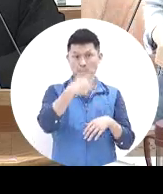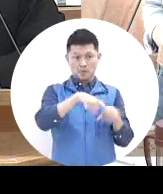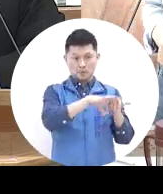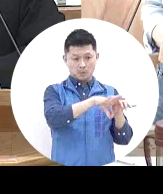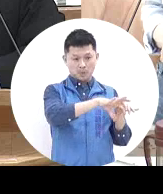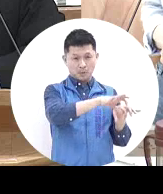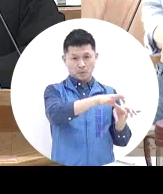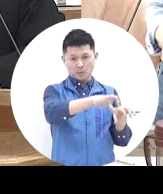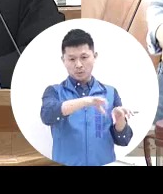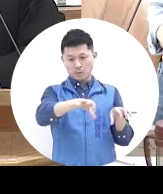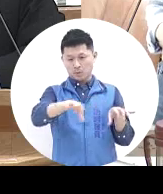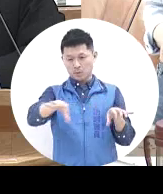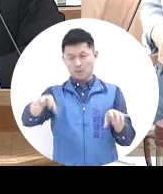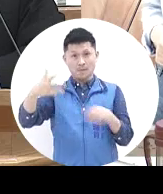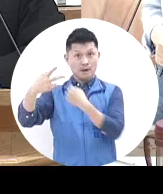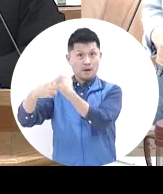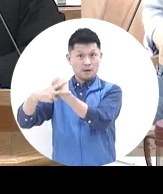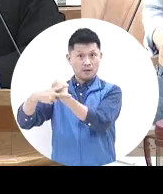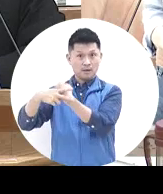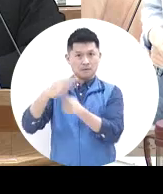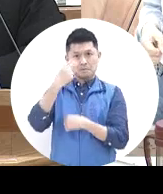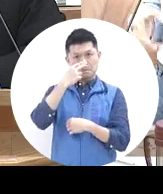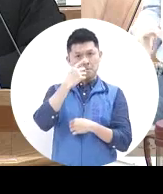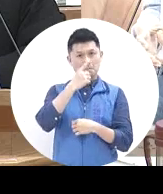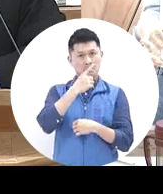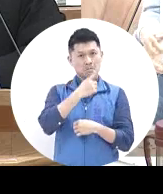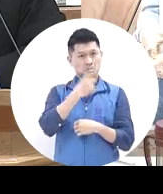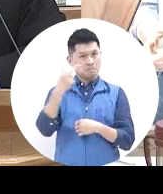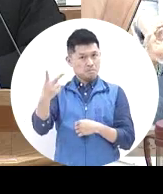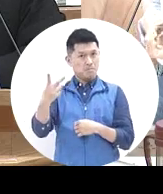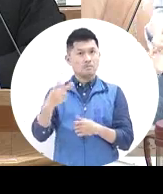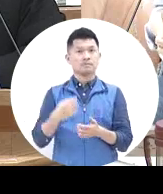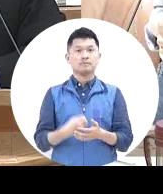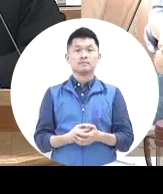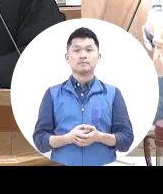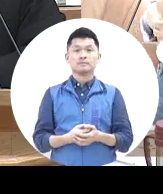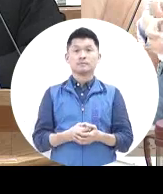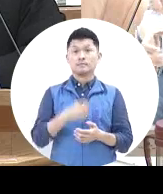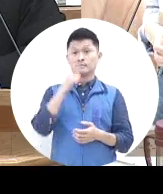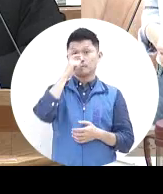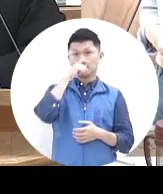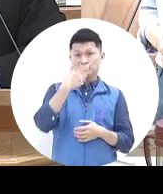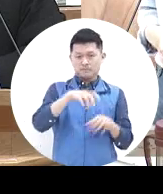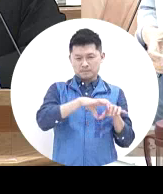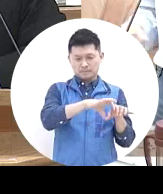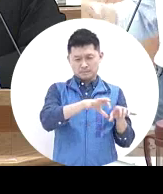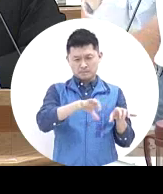办理，这有2次的风险。你爱怎样？这污水管偌